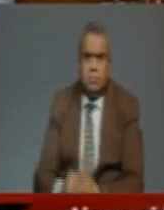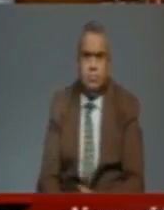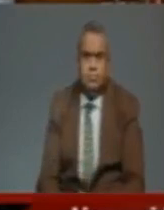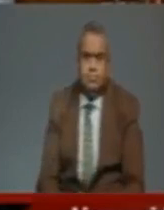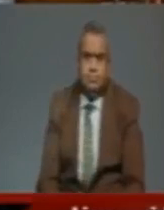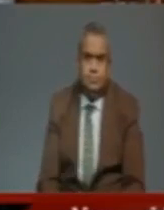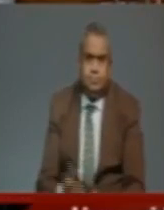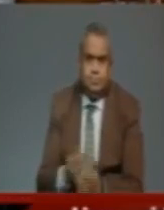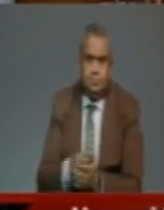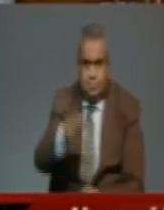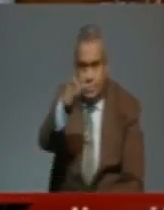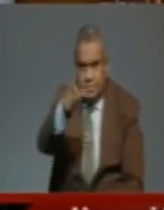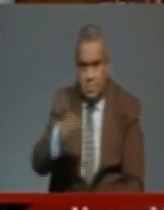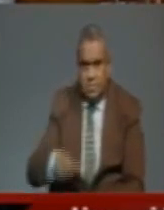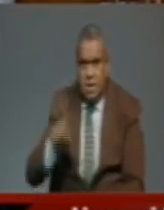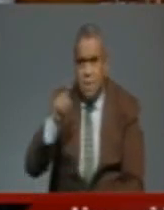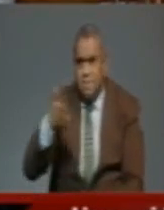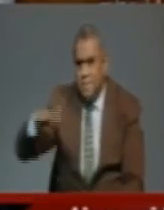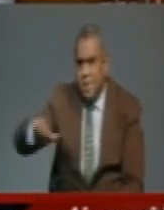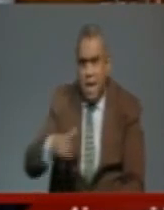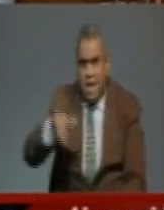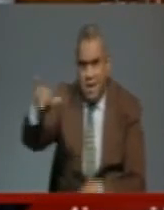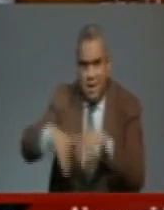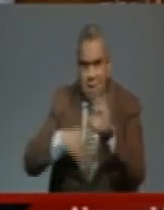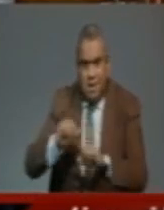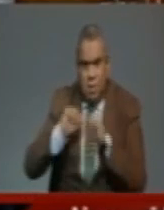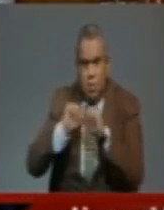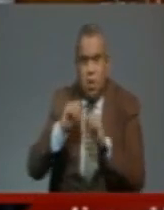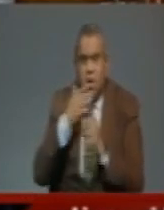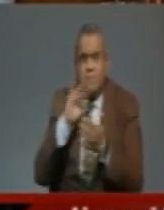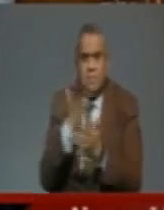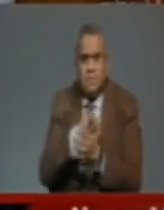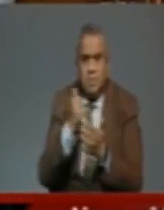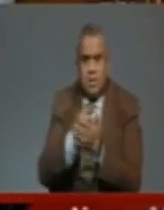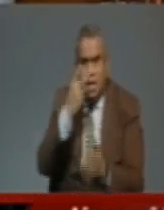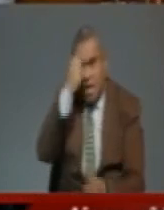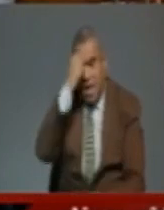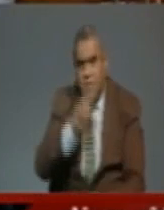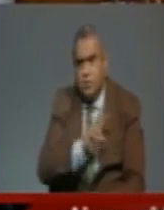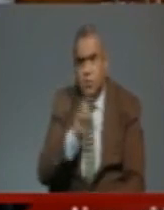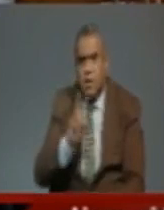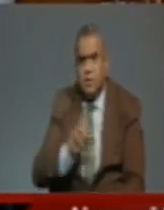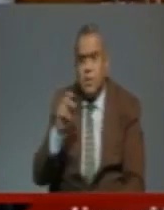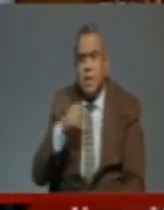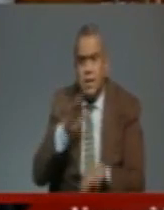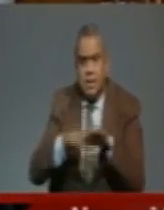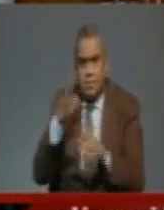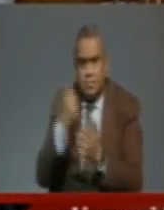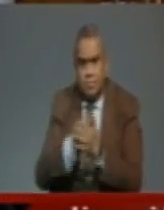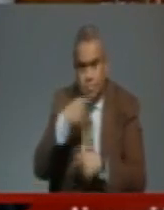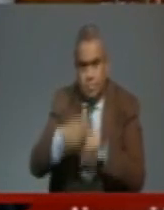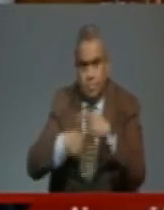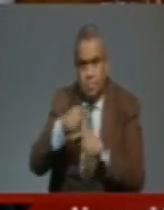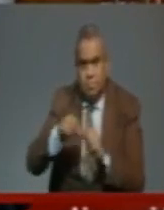حاجز الامواج الشرقي ده خلصان 100% طوله 2770 اللي هو الحاجز القديم، ان شاء الله بعد كده هيمتد.